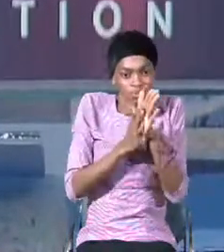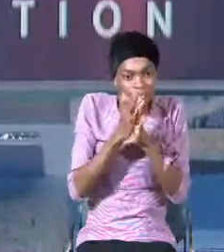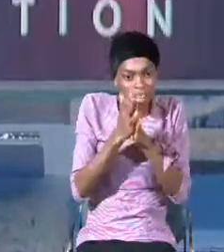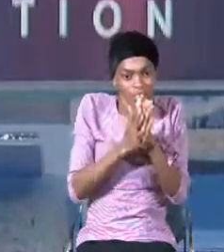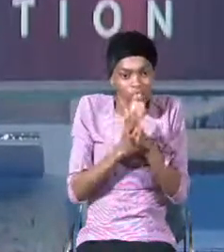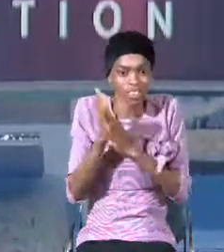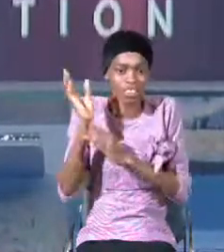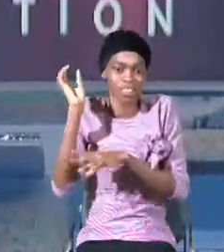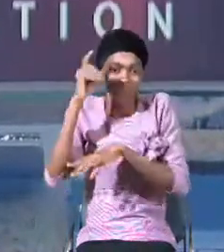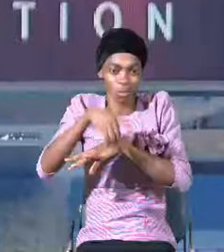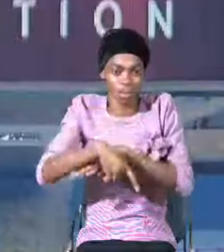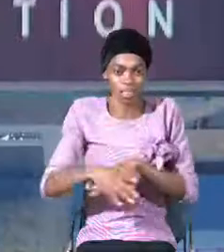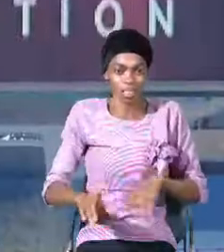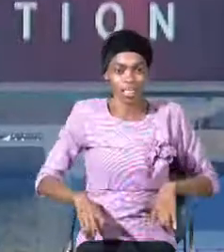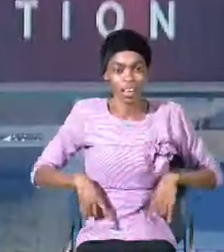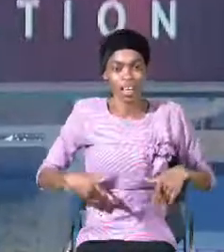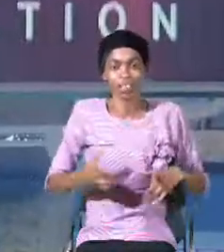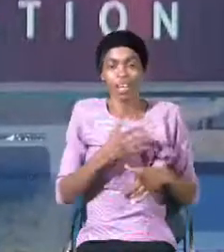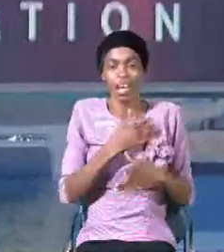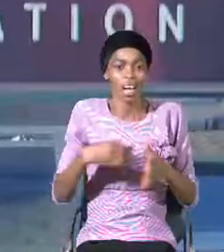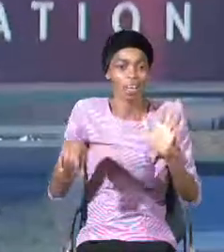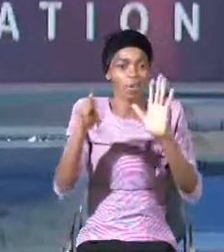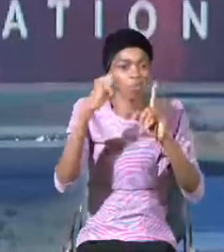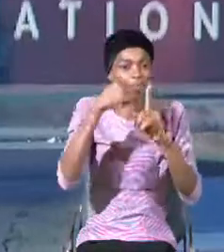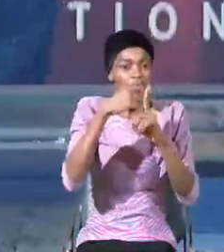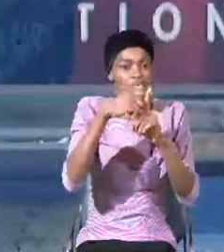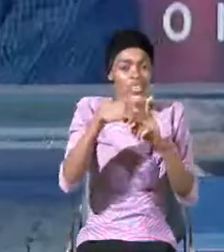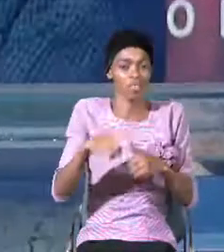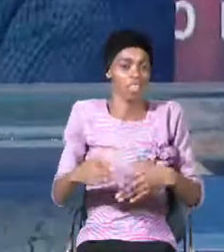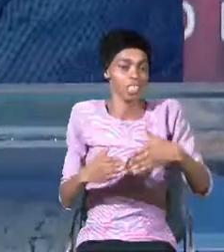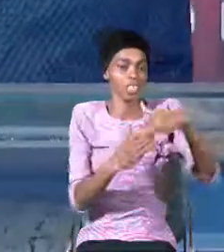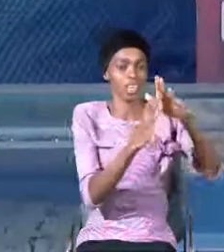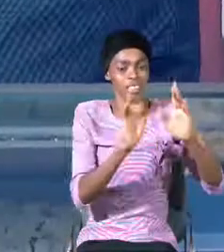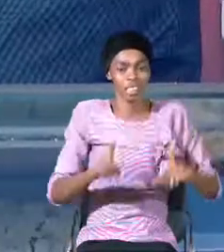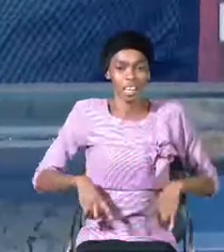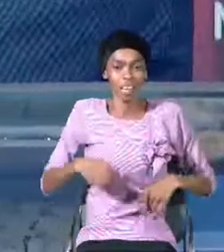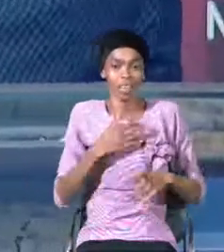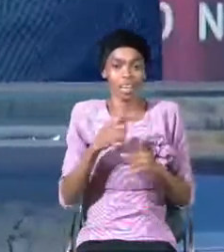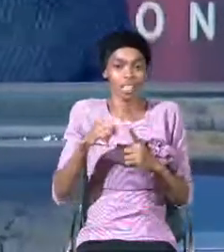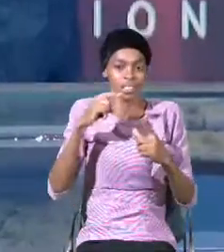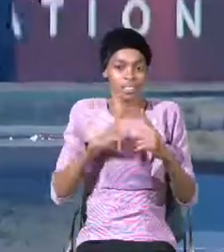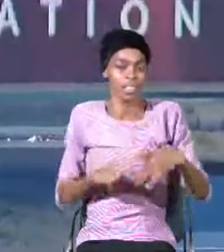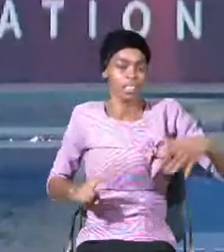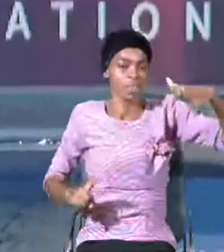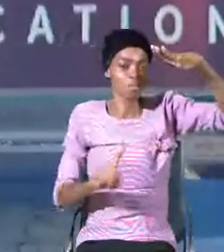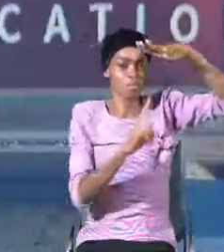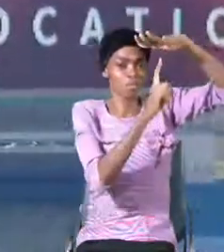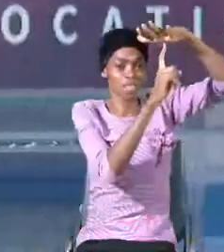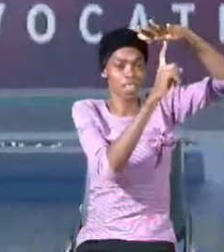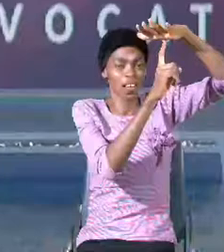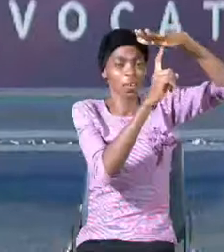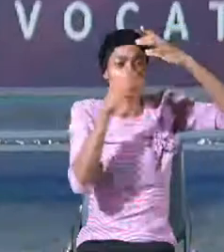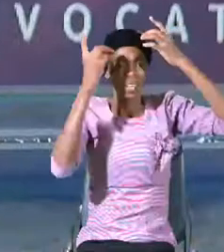la vie dominée par la passion, la vie positivement dirigée et ensuite la